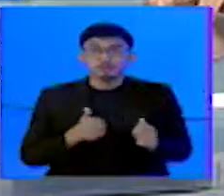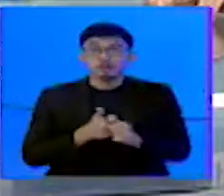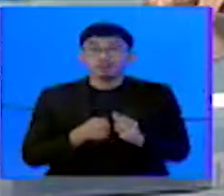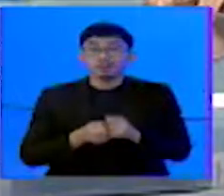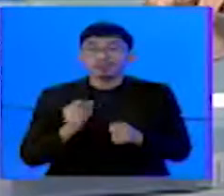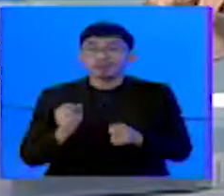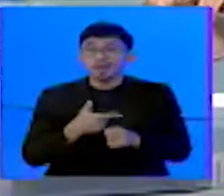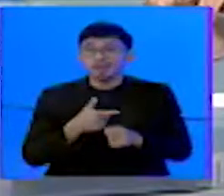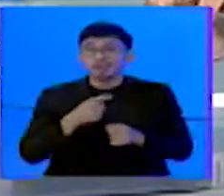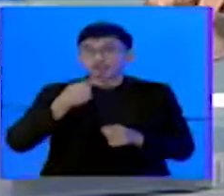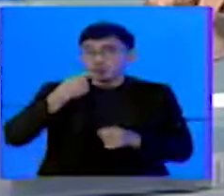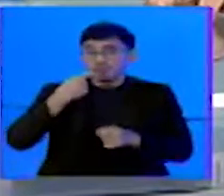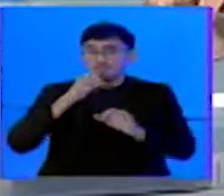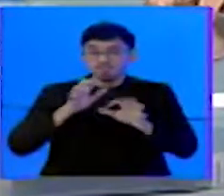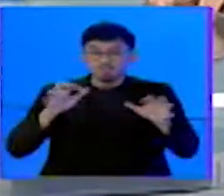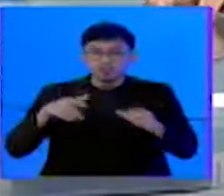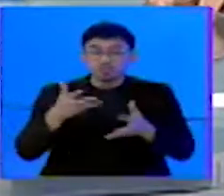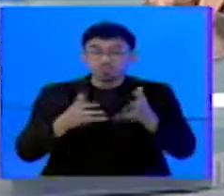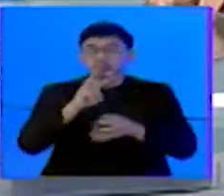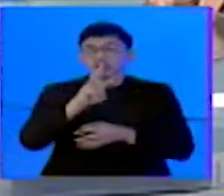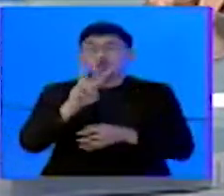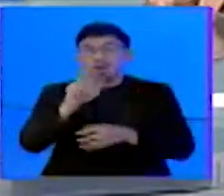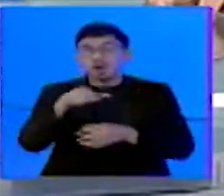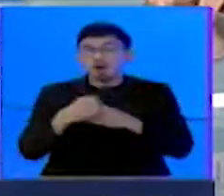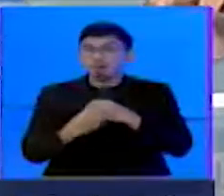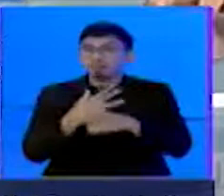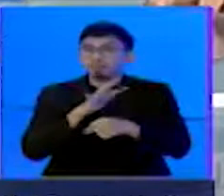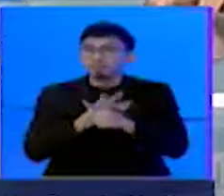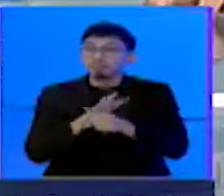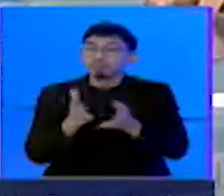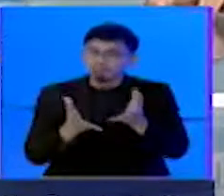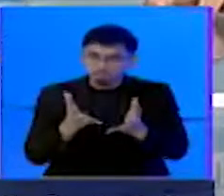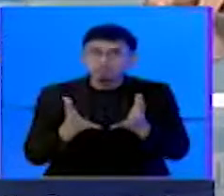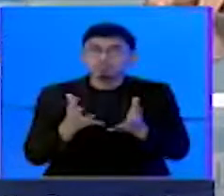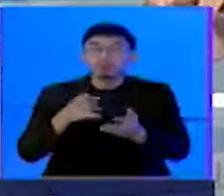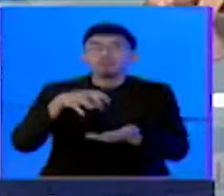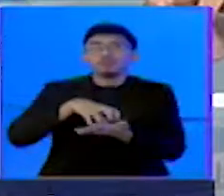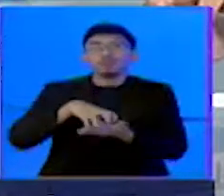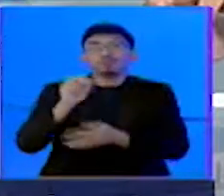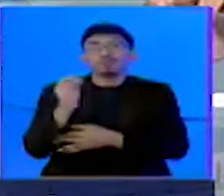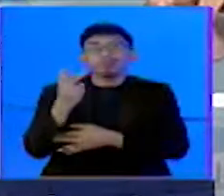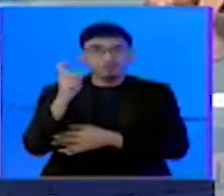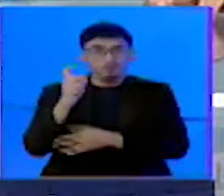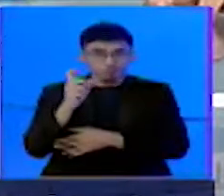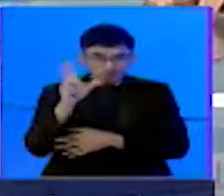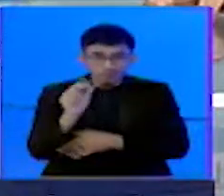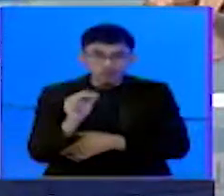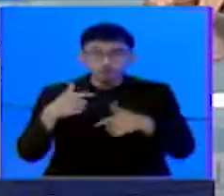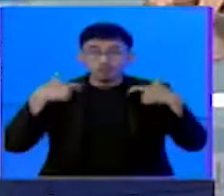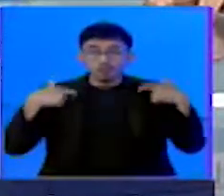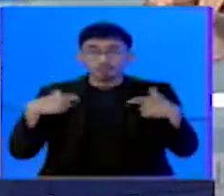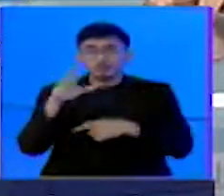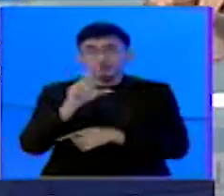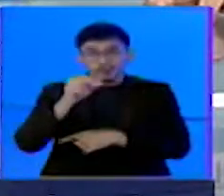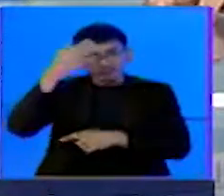Pemirsa, 32 orang reaktif saat mengikuti tes rapid dan swab massal di kawasan wisata Puncak Bogor, Jawa Barat. Gubernur Jawa